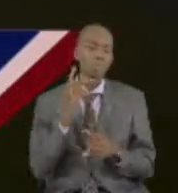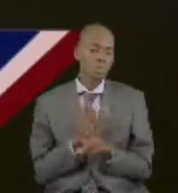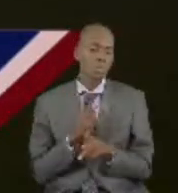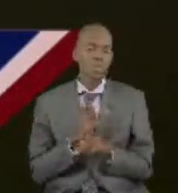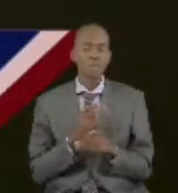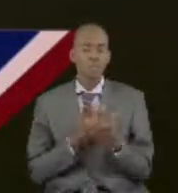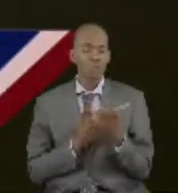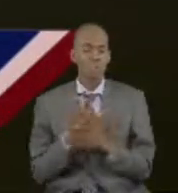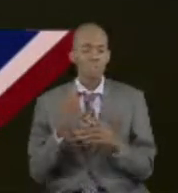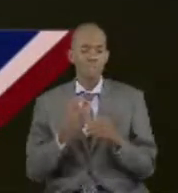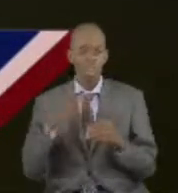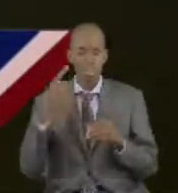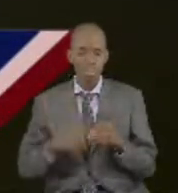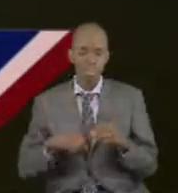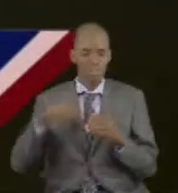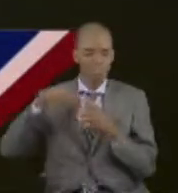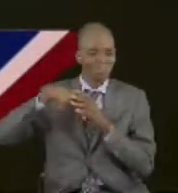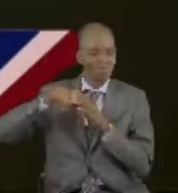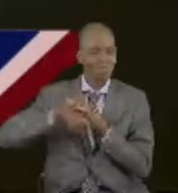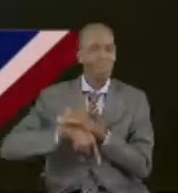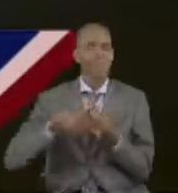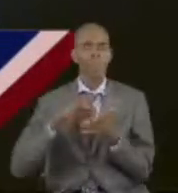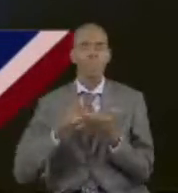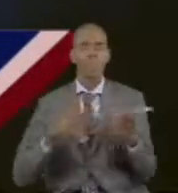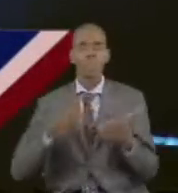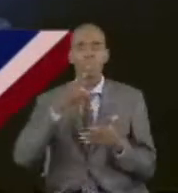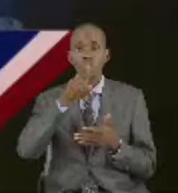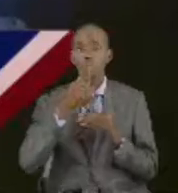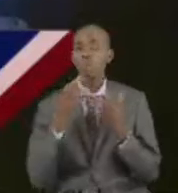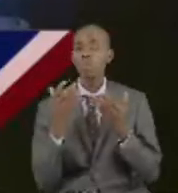verset 6. Tu désires la vérité au-dedans du cœur.